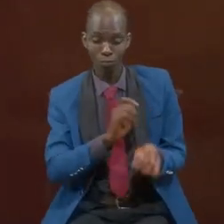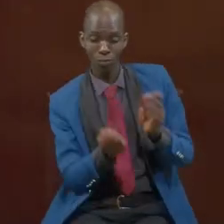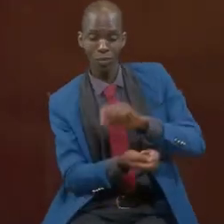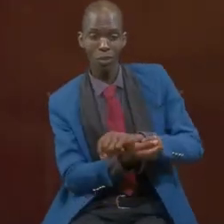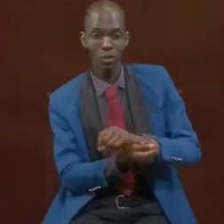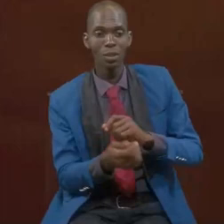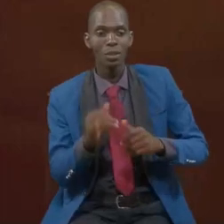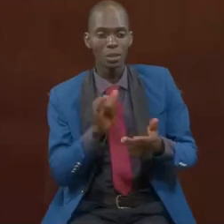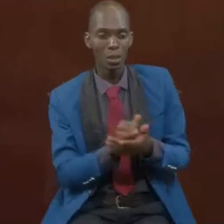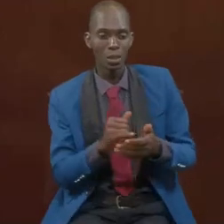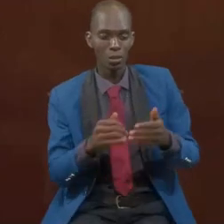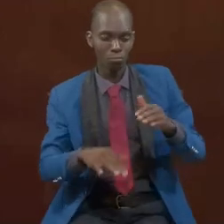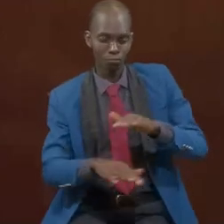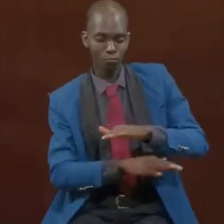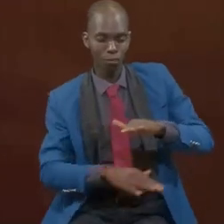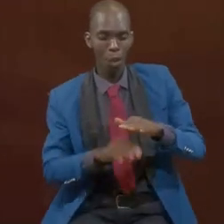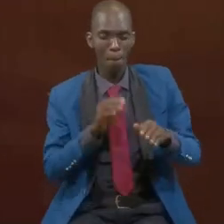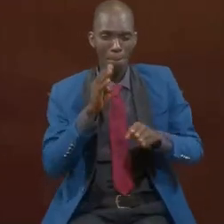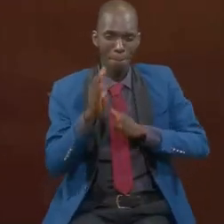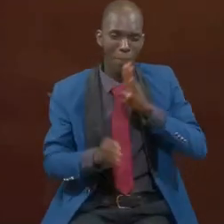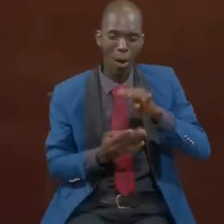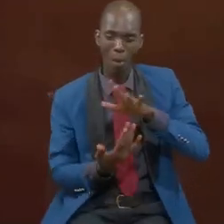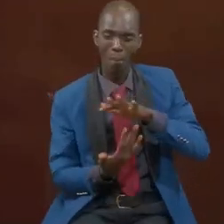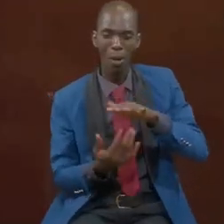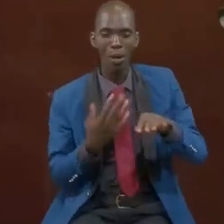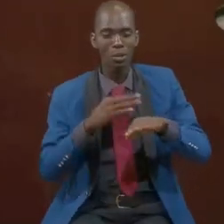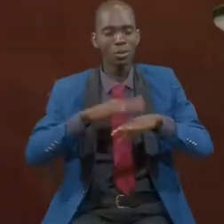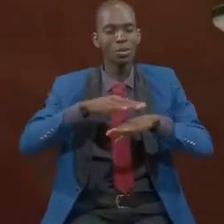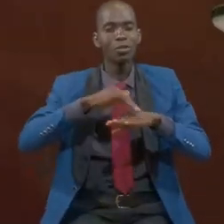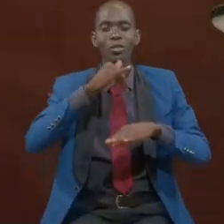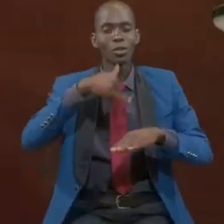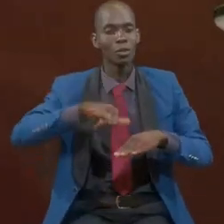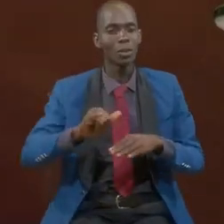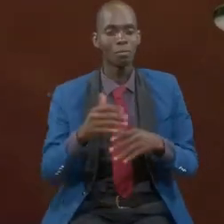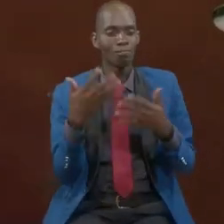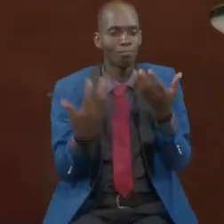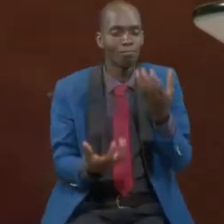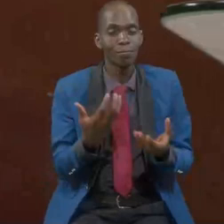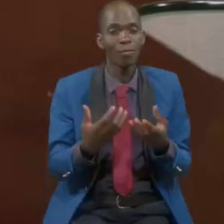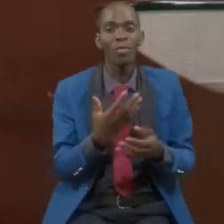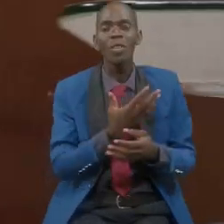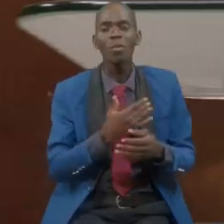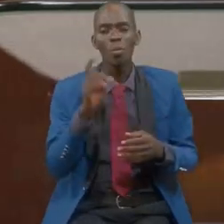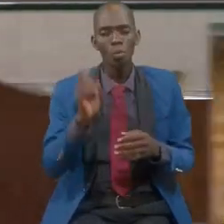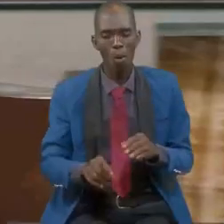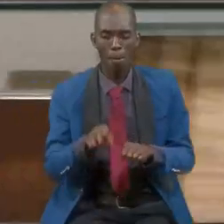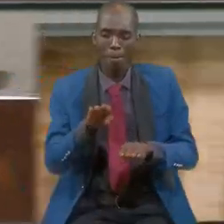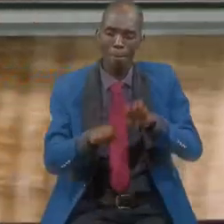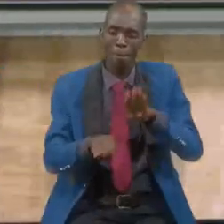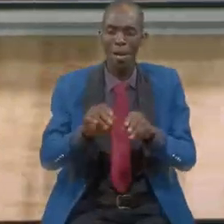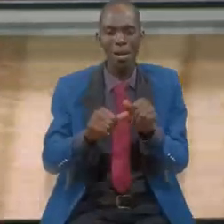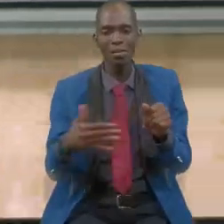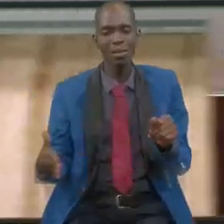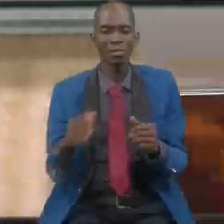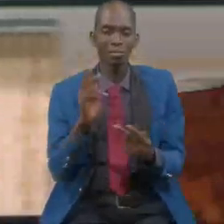C'est brûlé d'un côté et cru d'autre part, souillé. Équilibrer